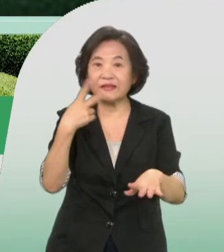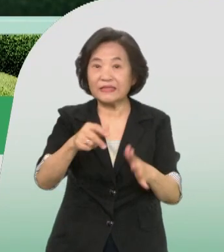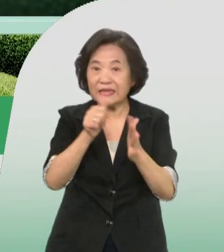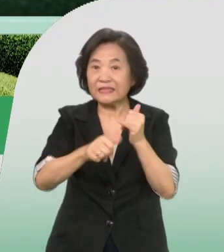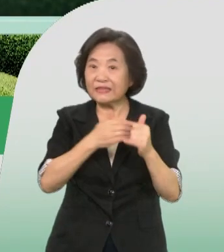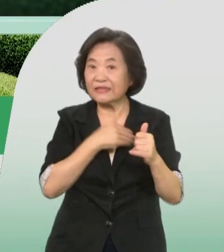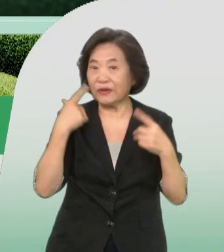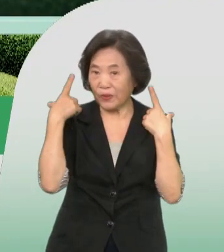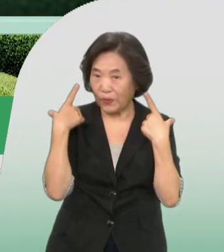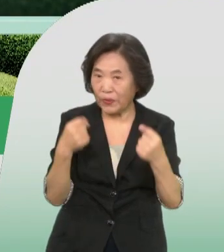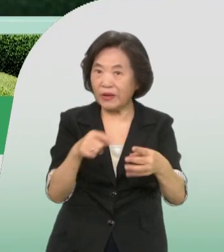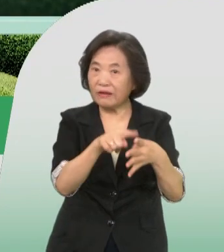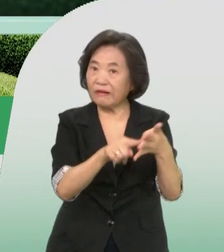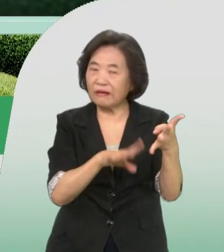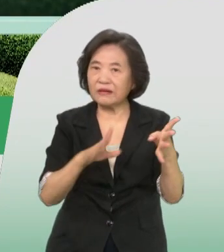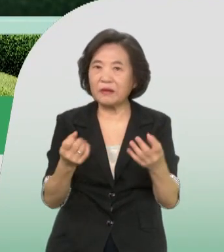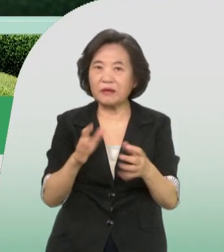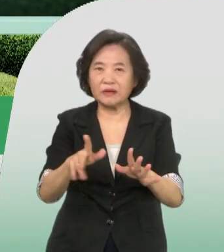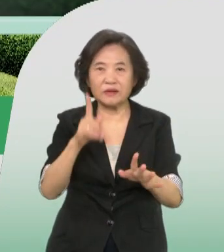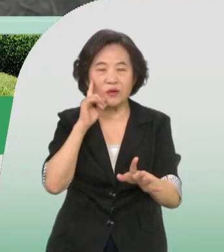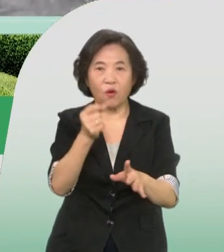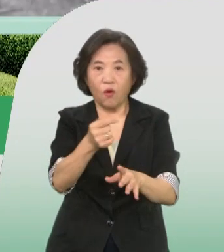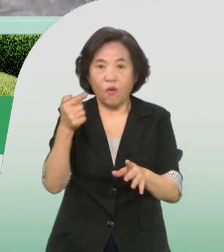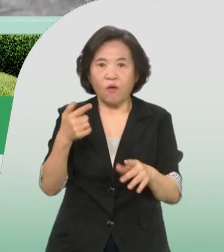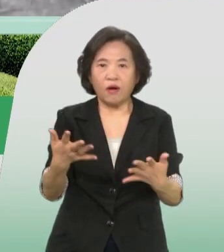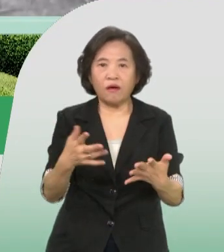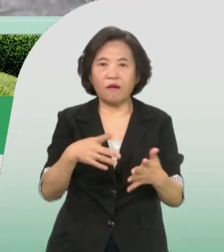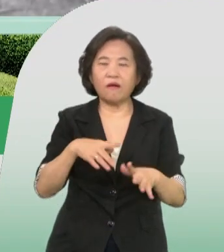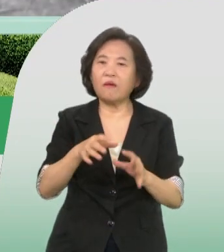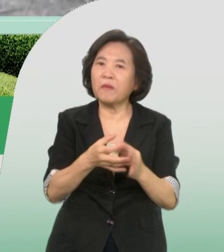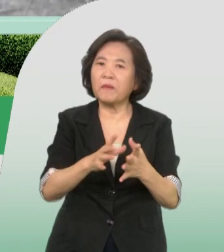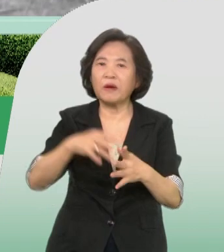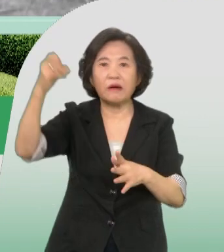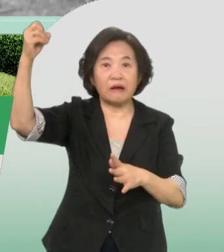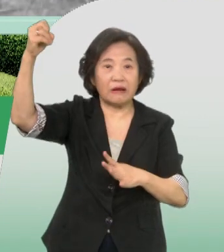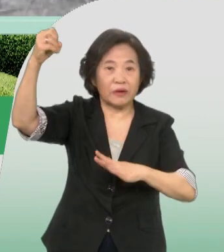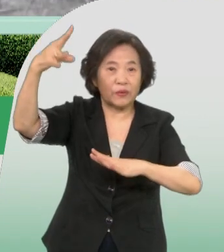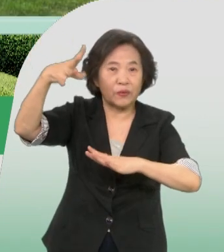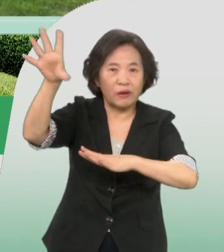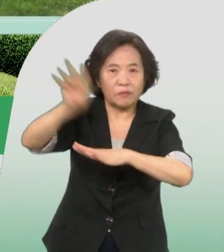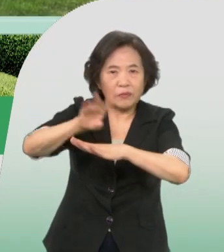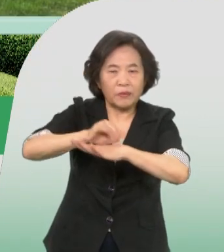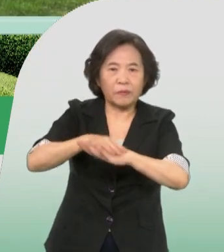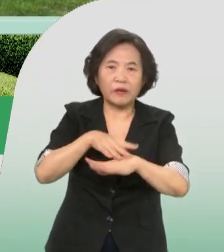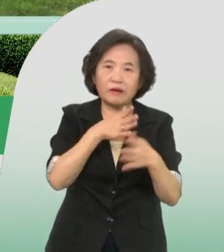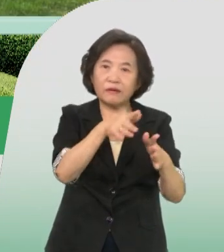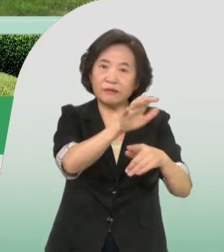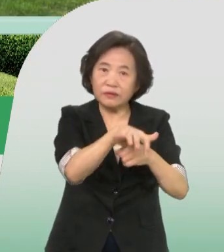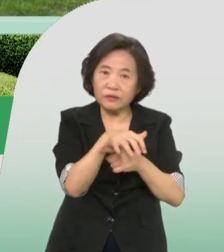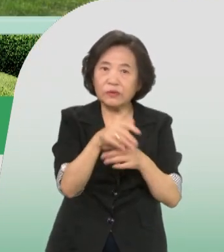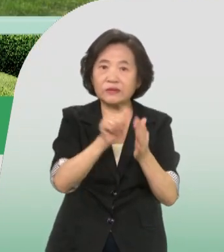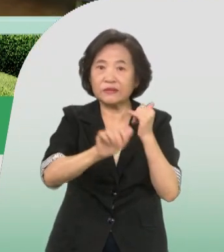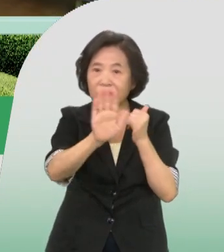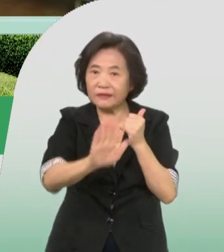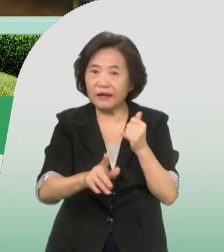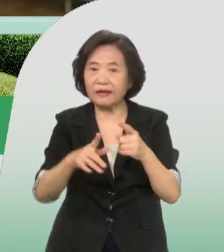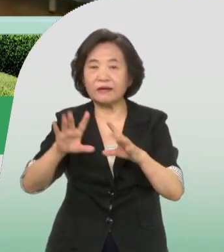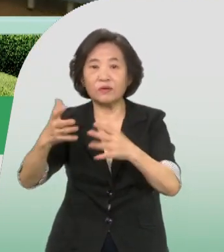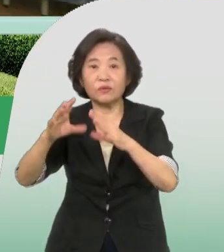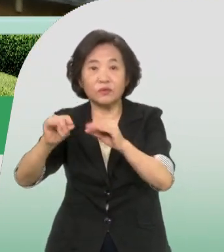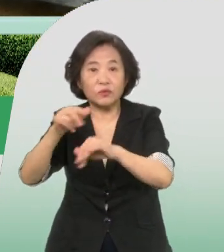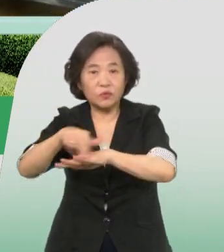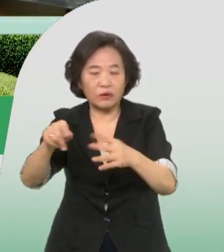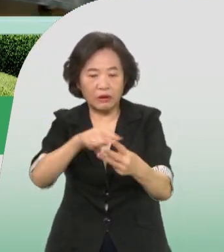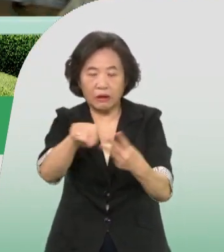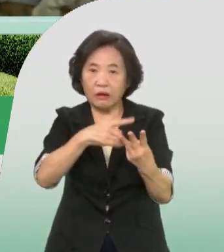在些年年发展黑夜下一旦重要的事情，因为地发展工程下国外东农业生态环境韩国国